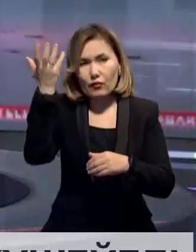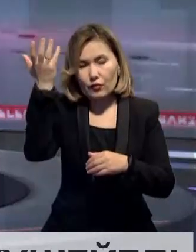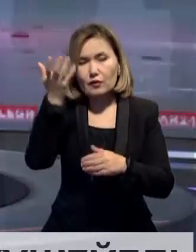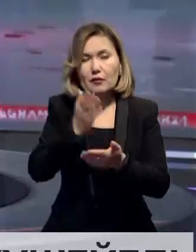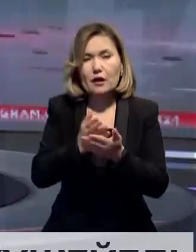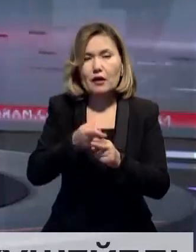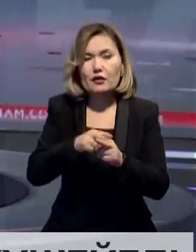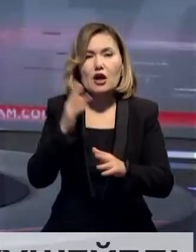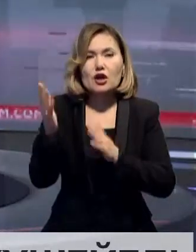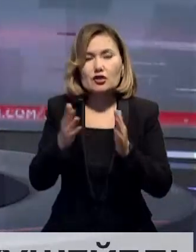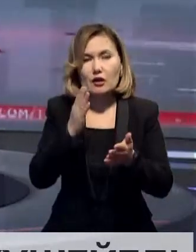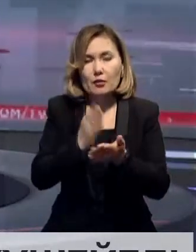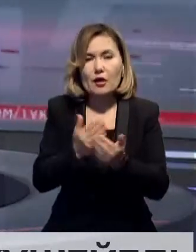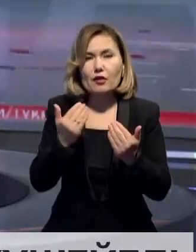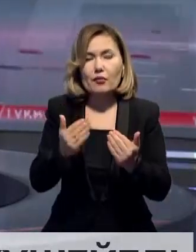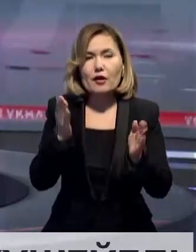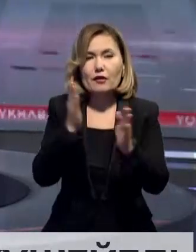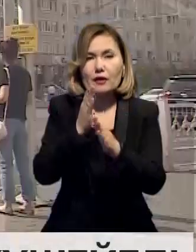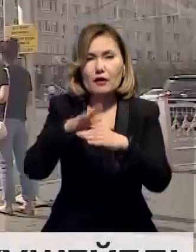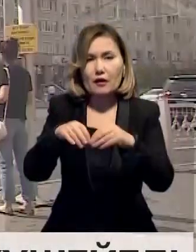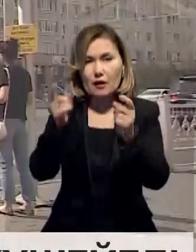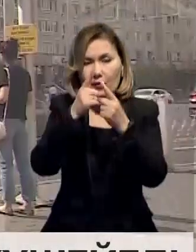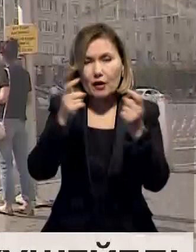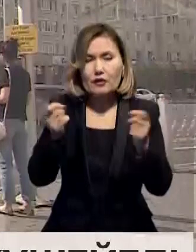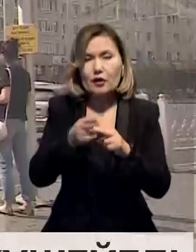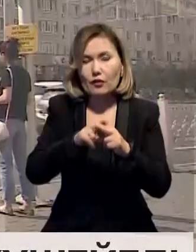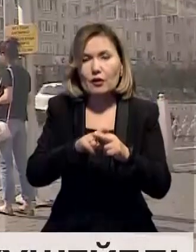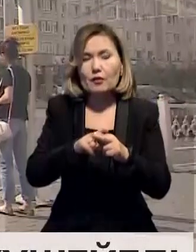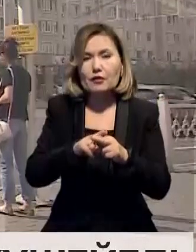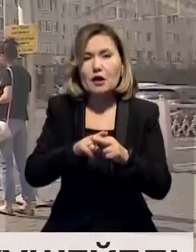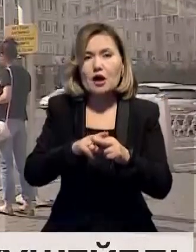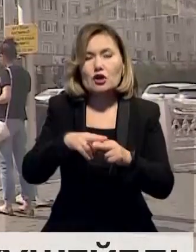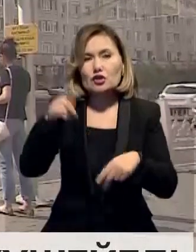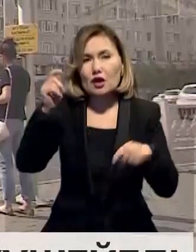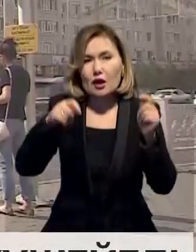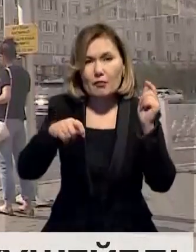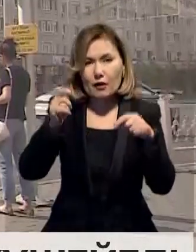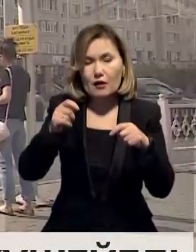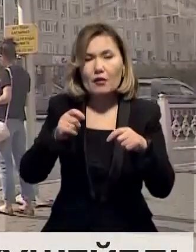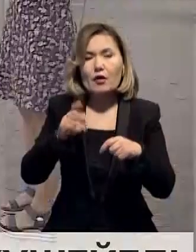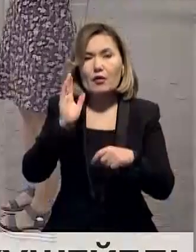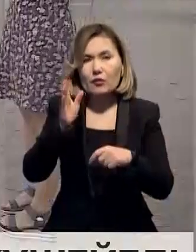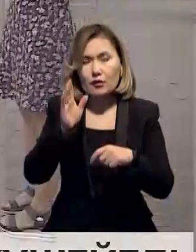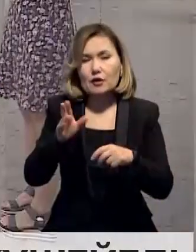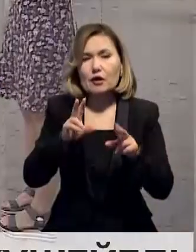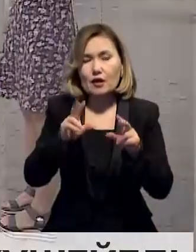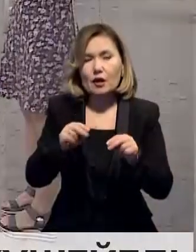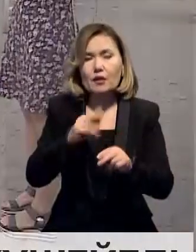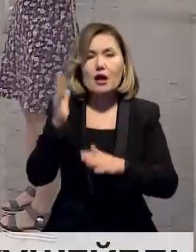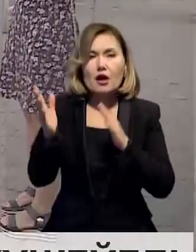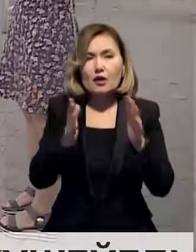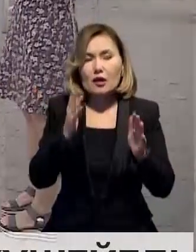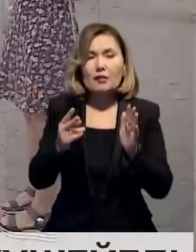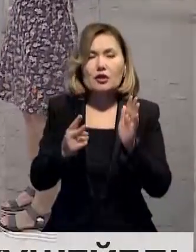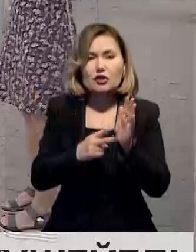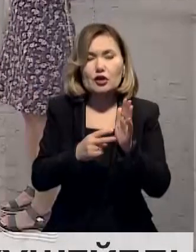секунд. Бүгінгі күнге арналған ауа-райы болжамы бойынша күннің соңына дейін жаңбырдың аяқталуы күтіледі. Және желдің жылдамдығы